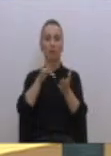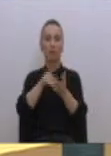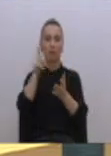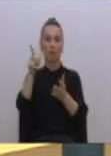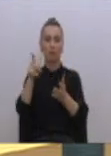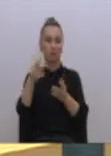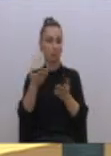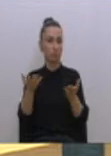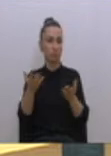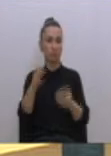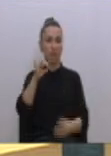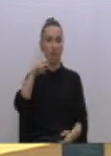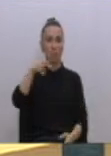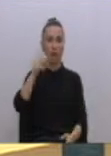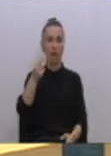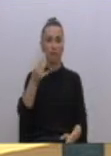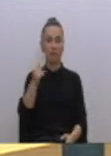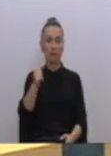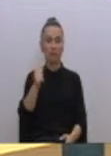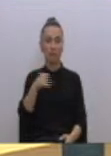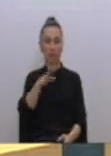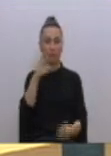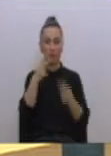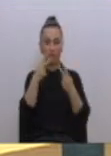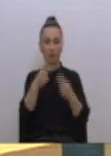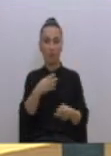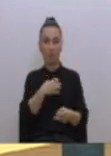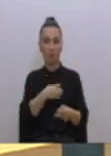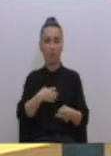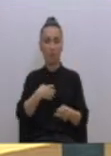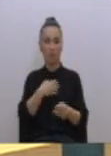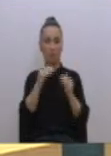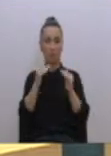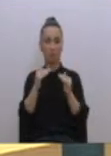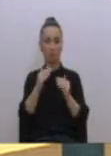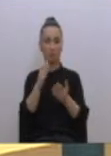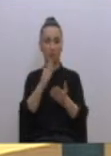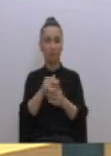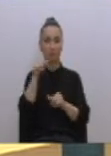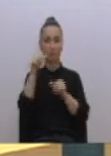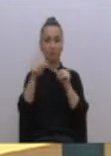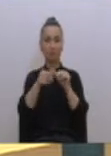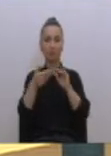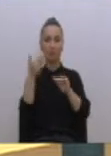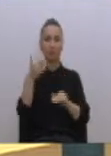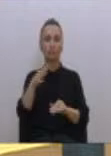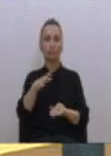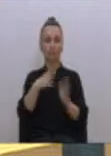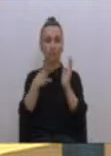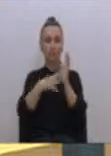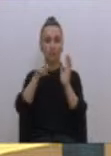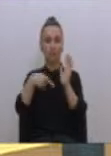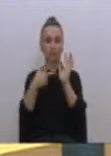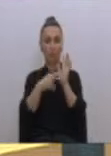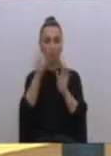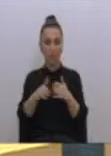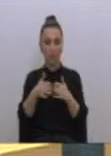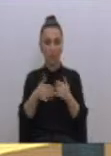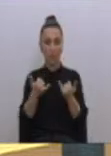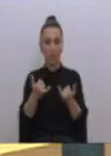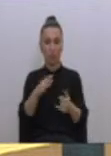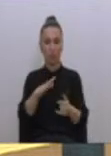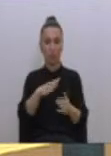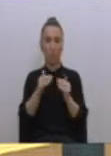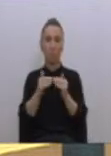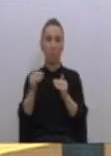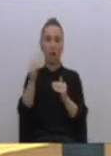მაჩვენებელი, თუმცა ჩვენთან ხედავთ უკვე მნიშვნელოვან კლების ტენდენციას. გასული წლის მაჩვენებლები იყო 19.8% წლის ბოლოსთვის, უფრო